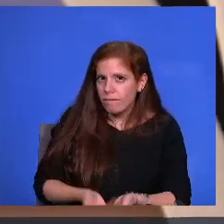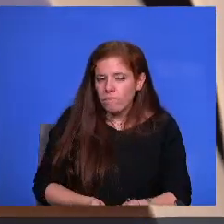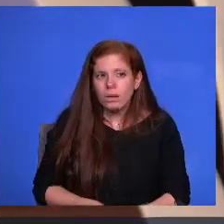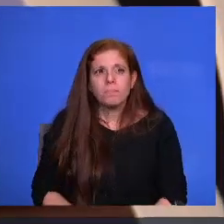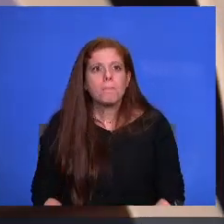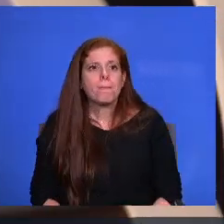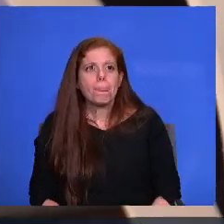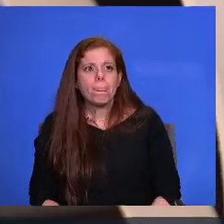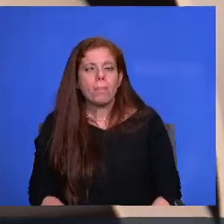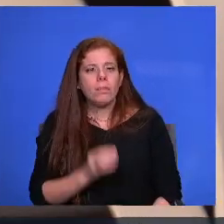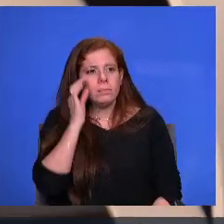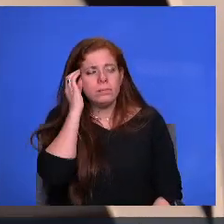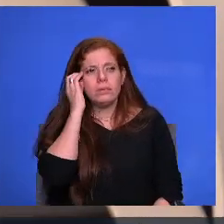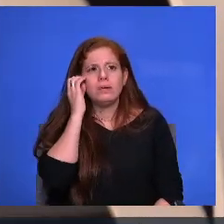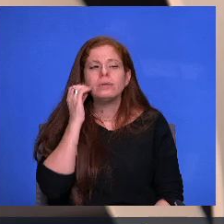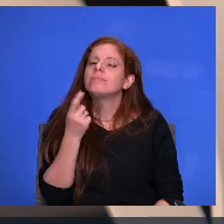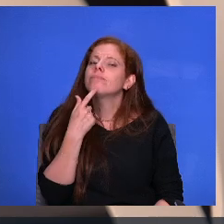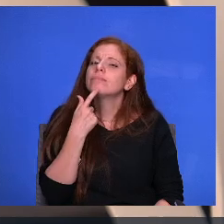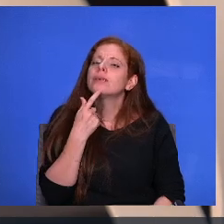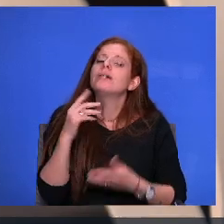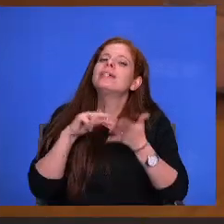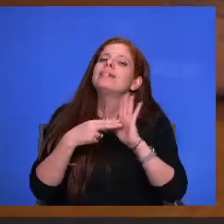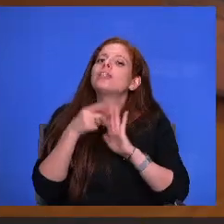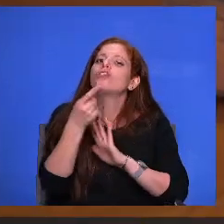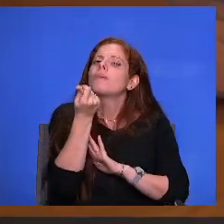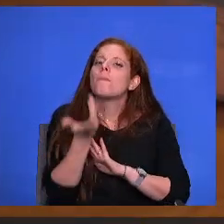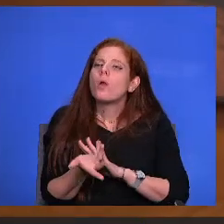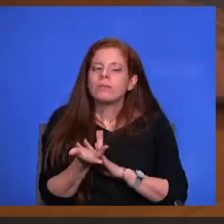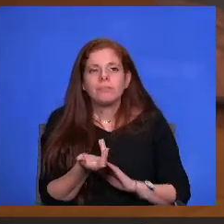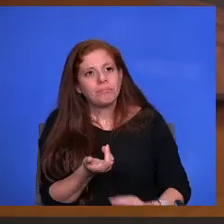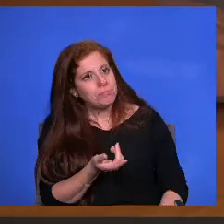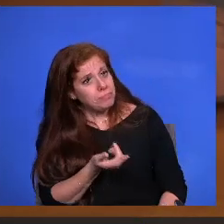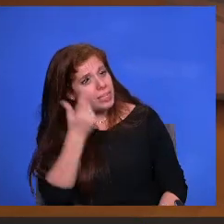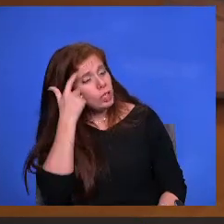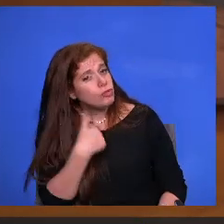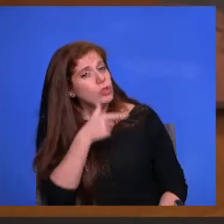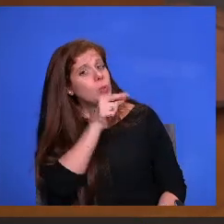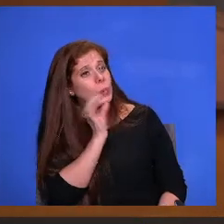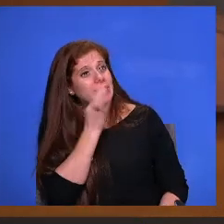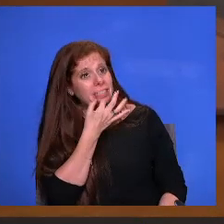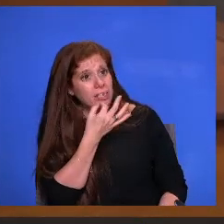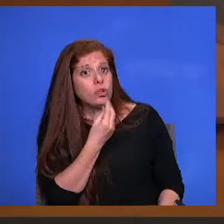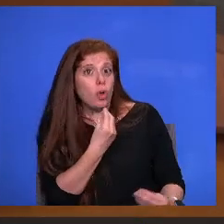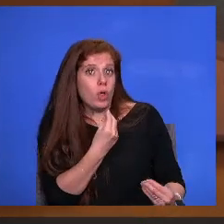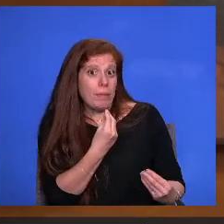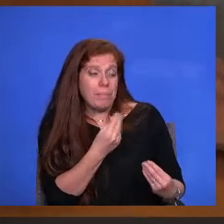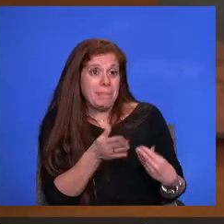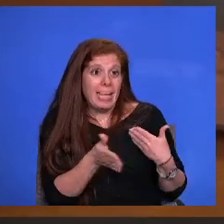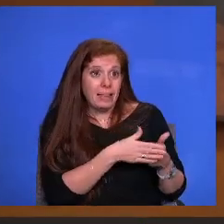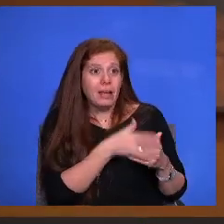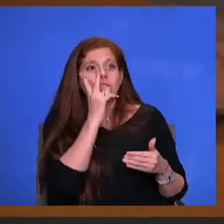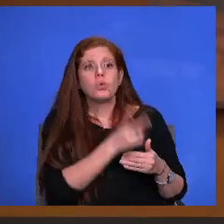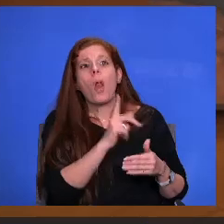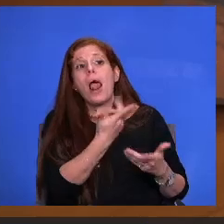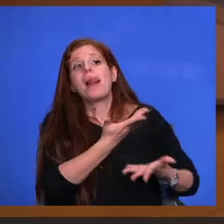תגיד, כמה עולה דירה שם? אני מתעניין. אני חושב שכזוג צעיר שאוטוטו אתה מתחתן, אז אתה תוכל אולי לקבל שם הלוואה